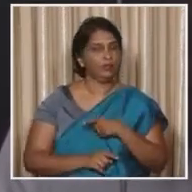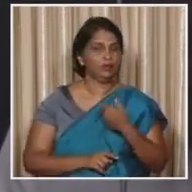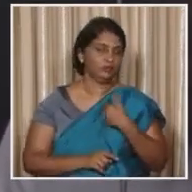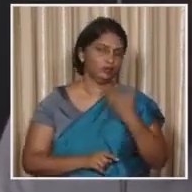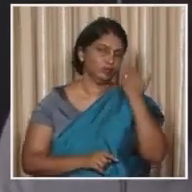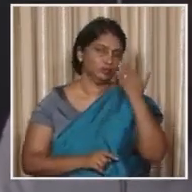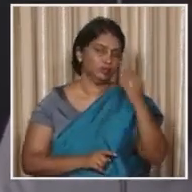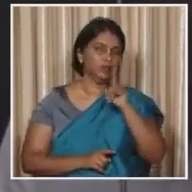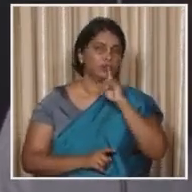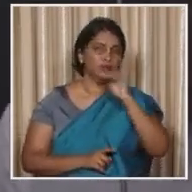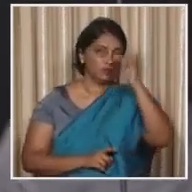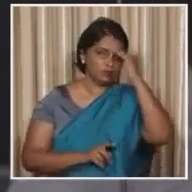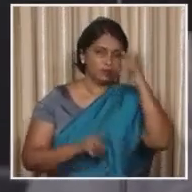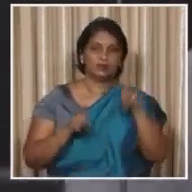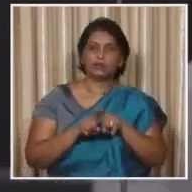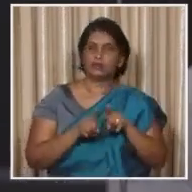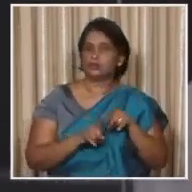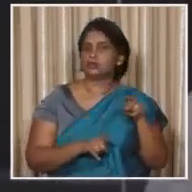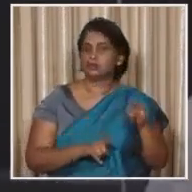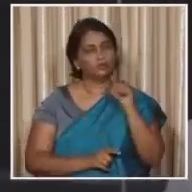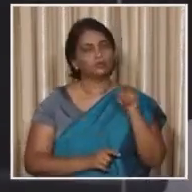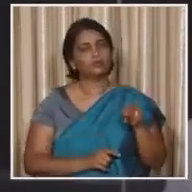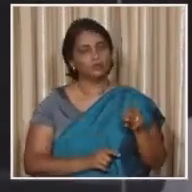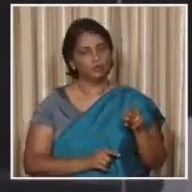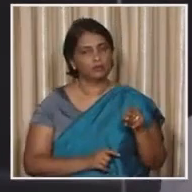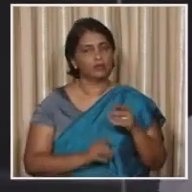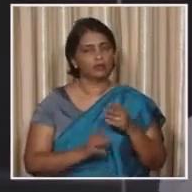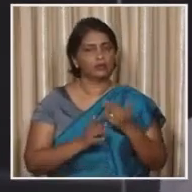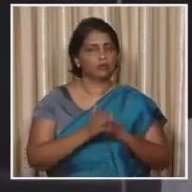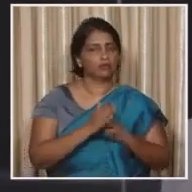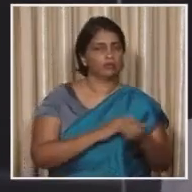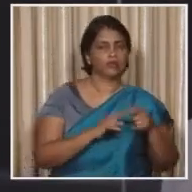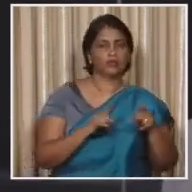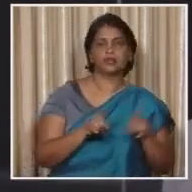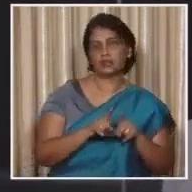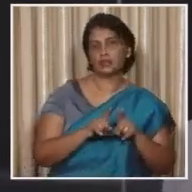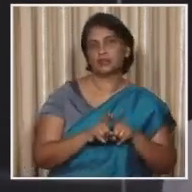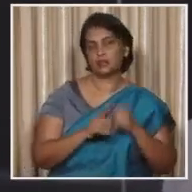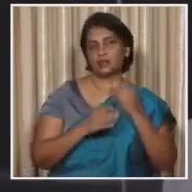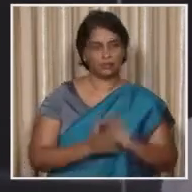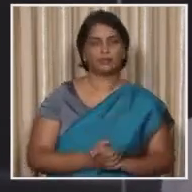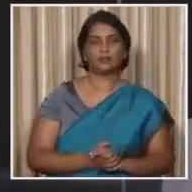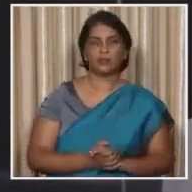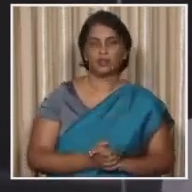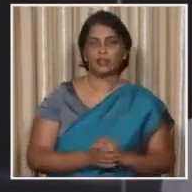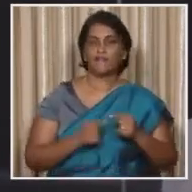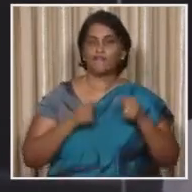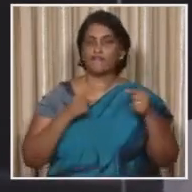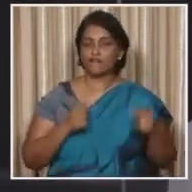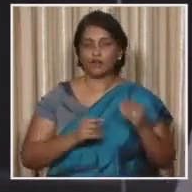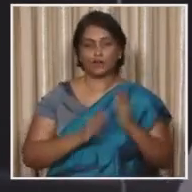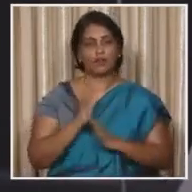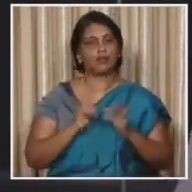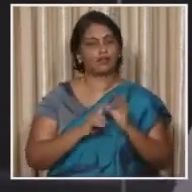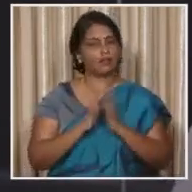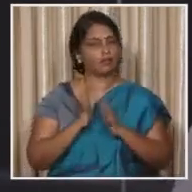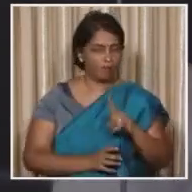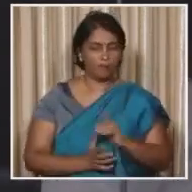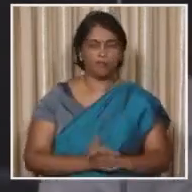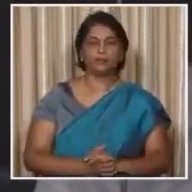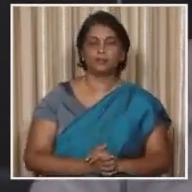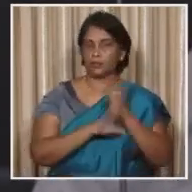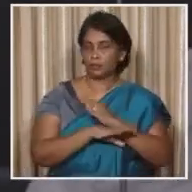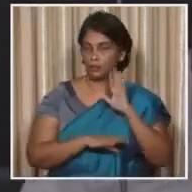අපිට පේනවා කතානායකවරයා හැටියට එතුමා එක්තරා දුරකට පක්ෂග්‍රාහීව කටයුතු කරන අවස්ථා නිර්මාණය වෙලා තියෙනවා. විරුද්ධ පක්ෂයේ මන්ත්‍රීවරු ගණනාවක් පැහැදිලි